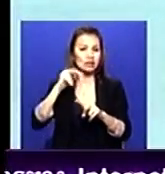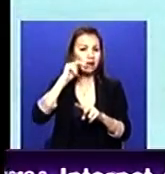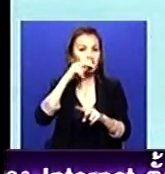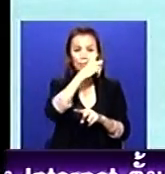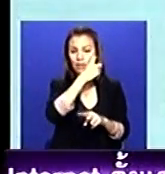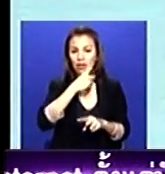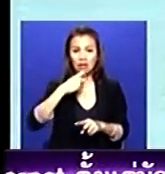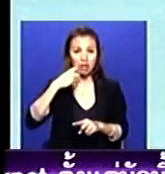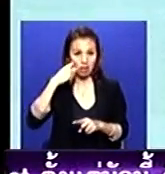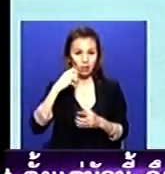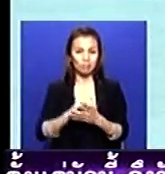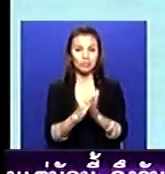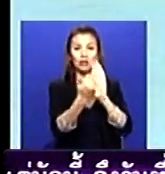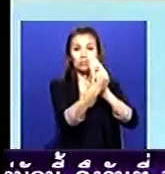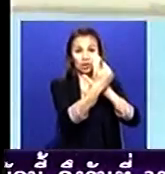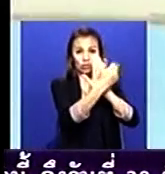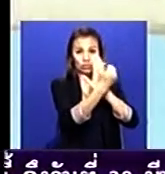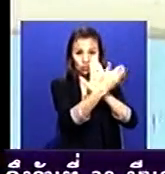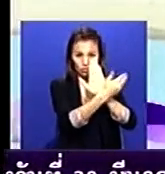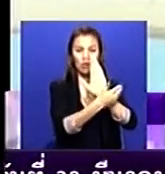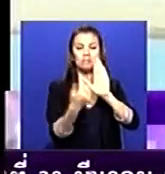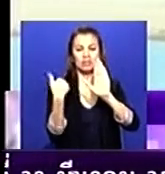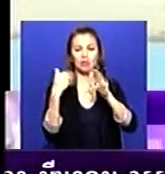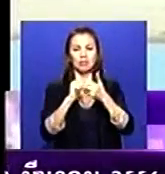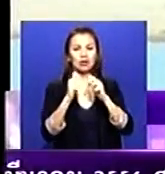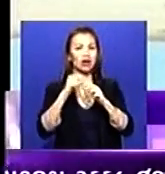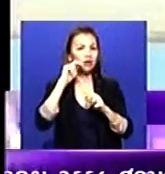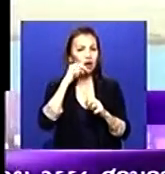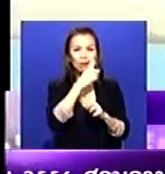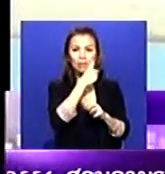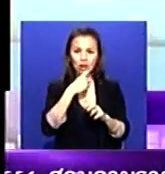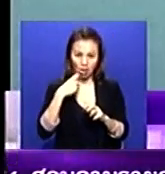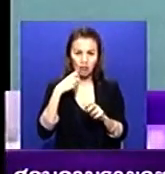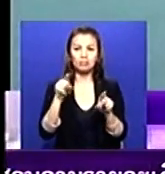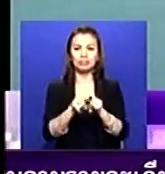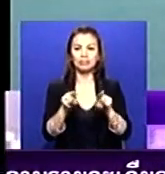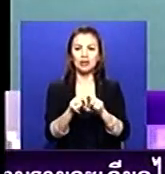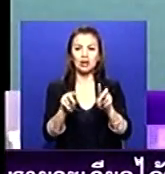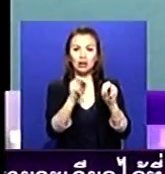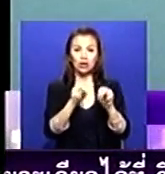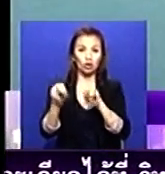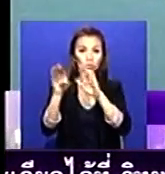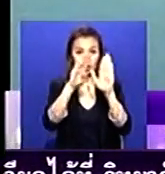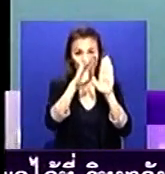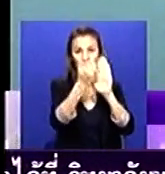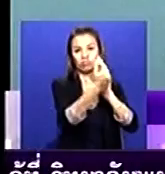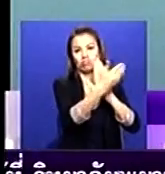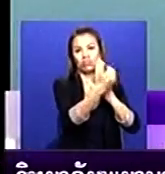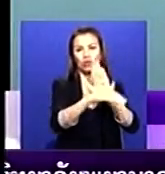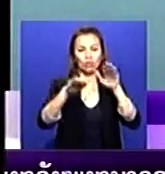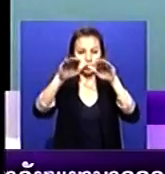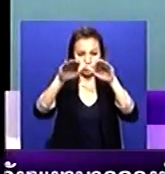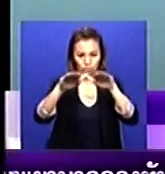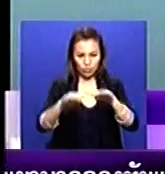ภาคตะวันออกเฉียงเหนือก็ประสบปัญหาภัยแล้งเช่นกันโดยที่จังหวัดนครพนมระดับน้ำในแม่น้ำโขงลดระดับลงอย่างรวดเร็วจ